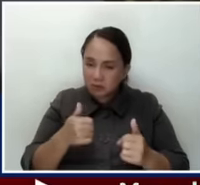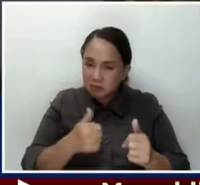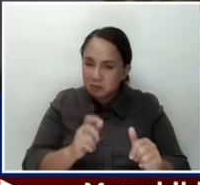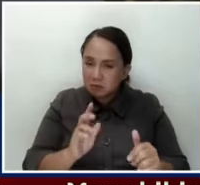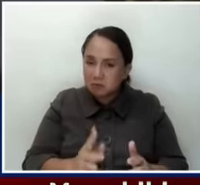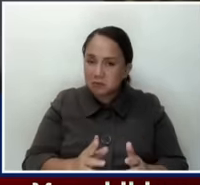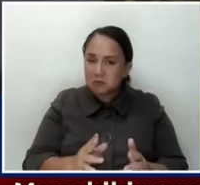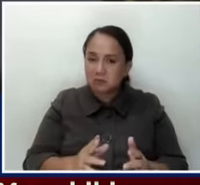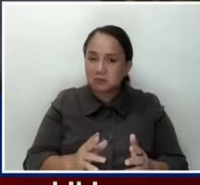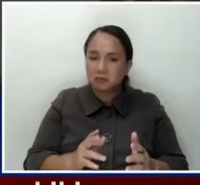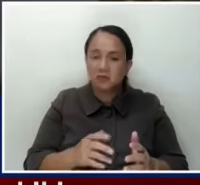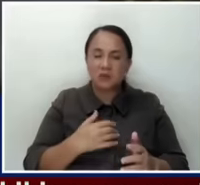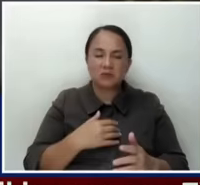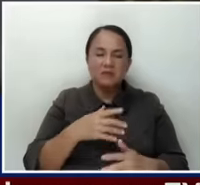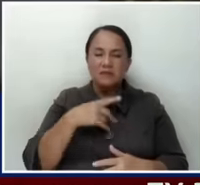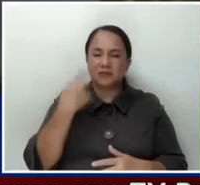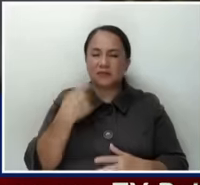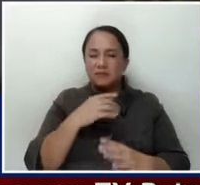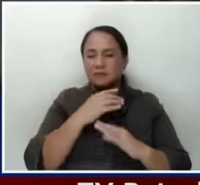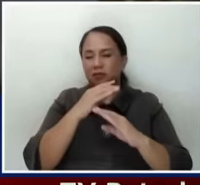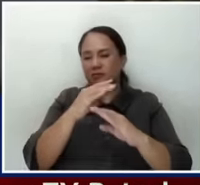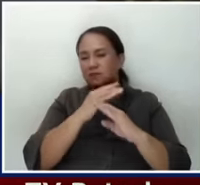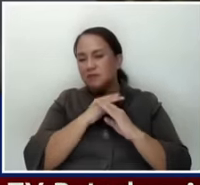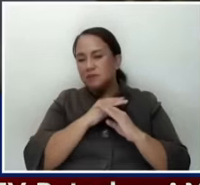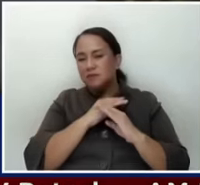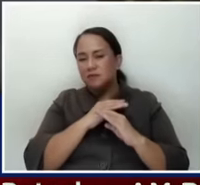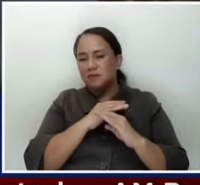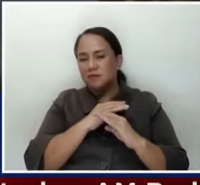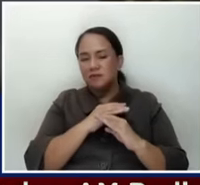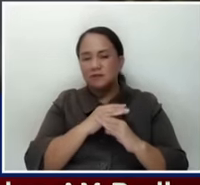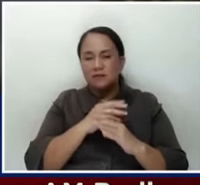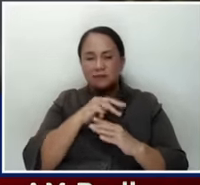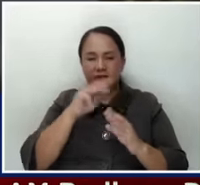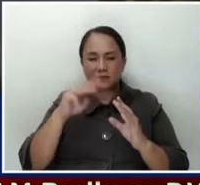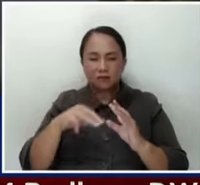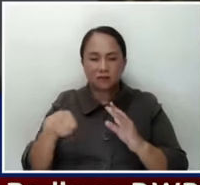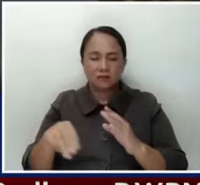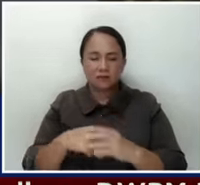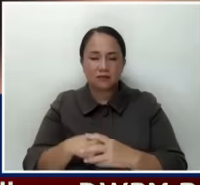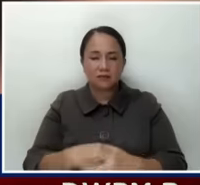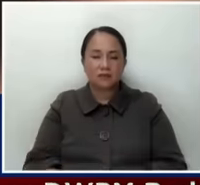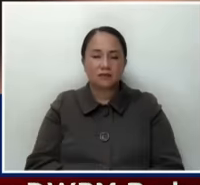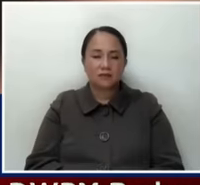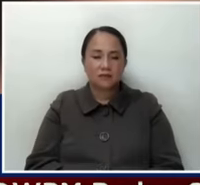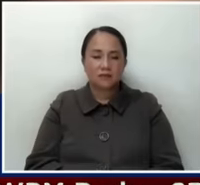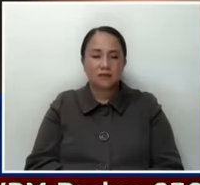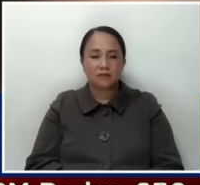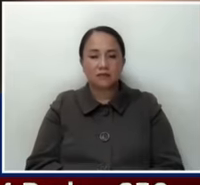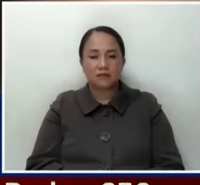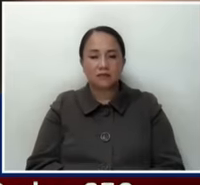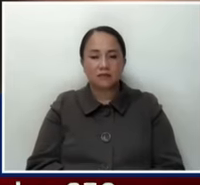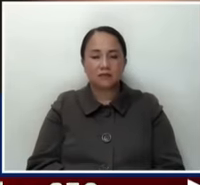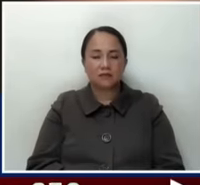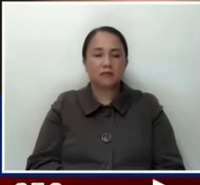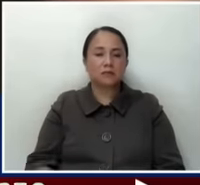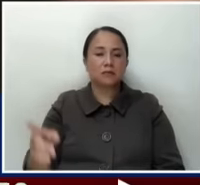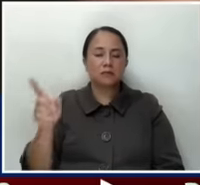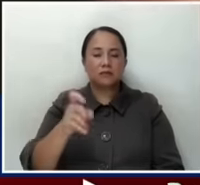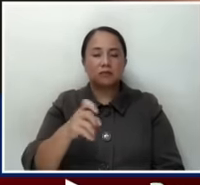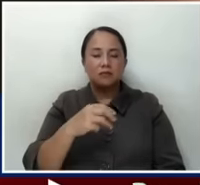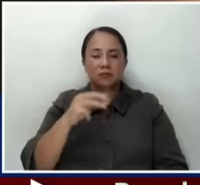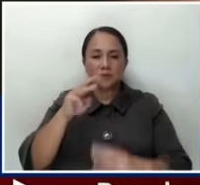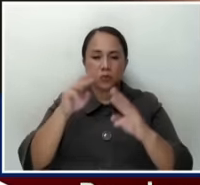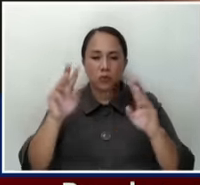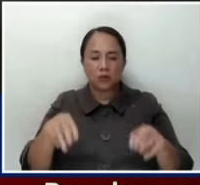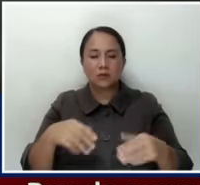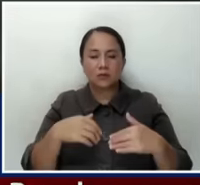tataka na ako. Ayun, blinak ako sa messenger. Blinak na ako. Tinanong ni Bob ang mall kung saan